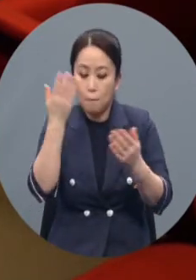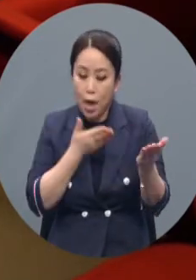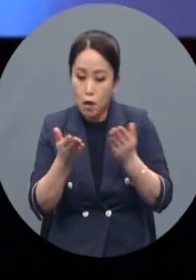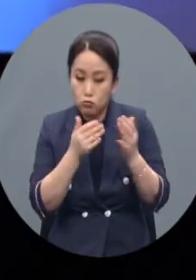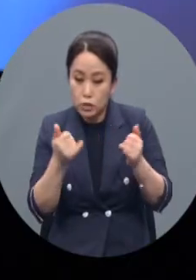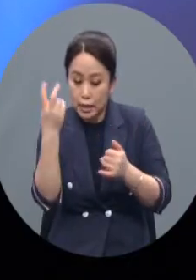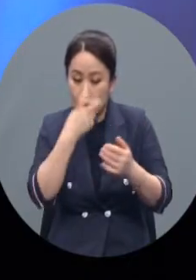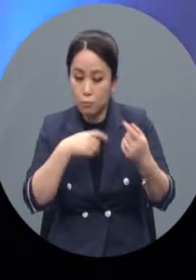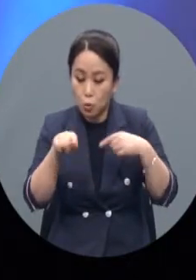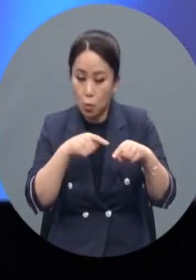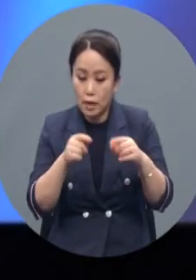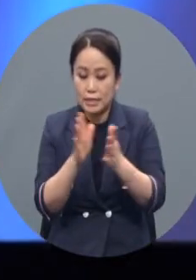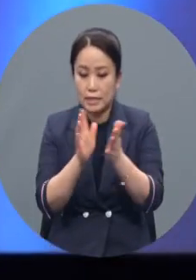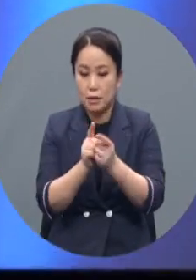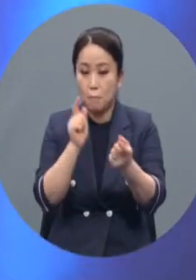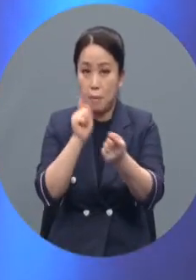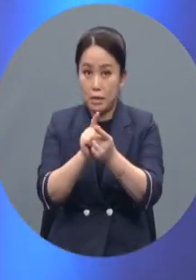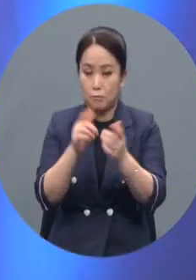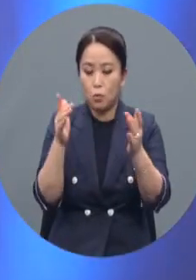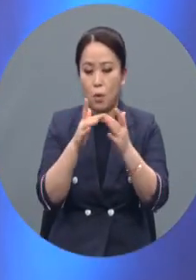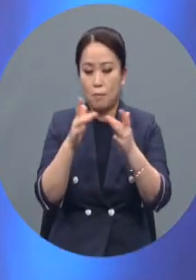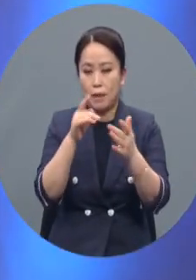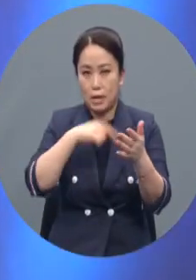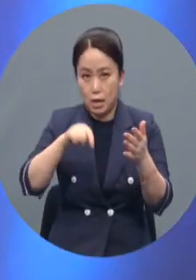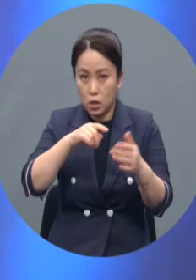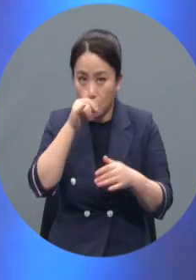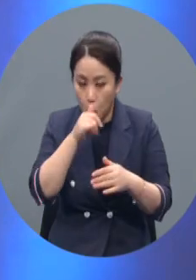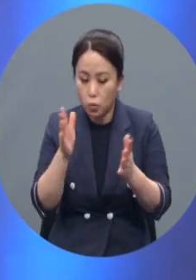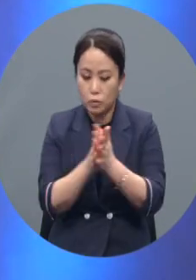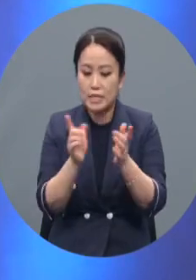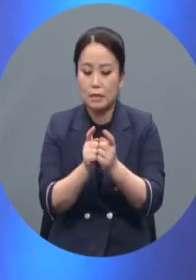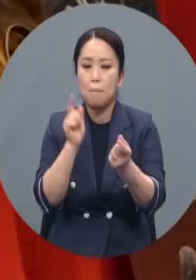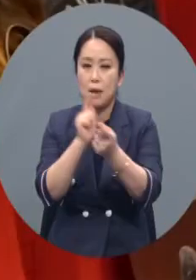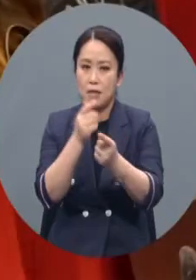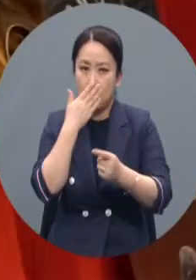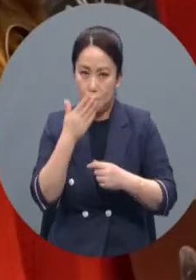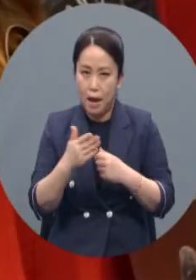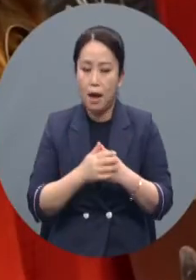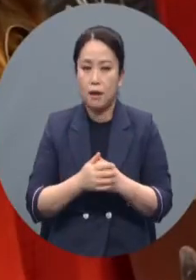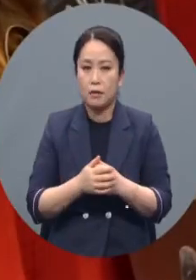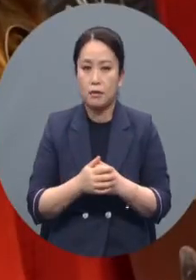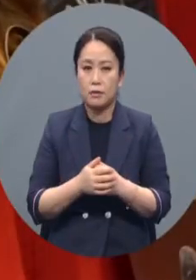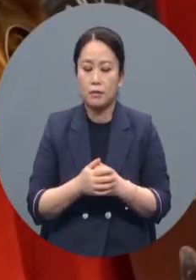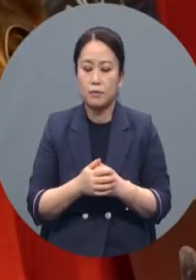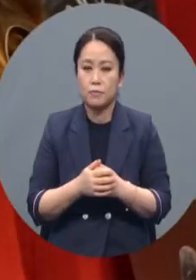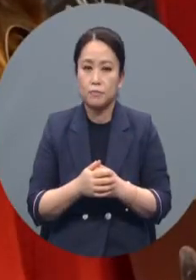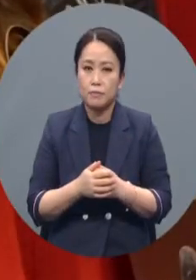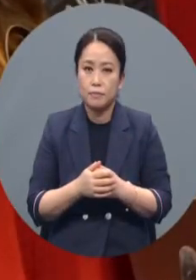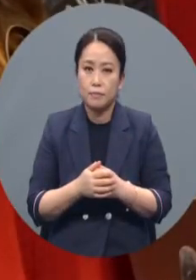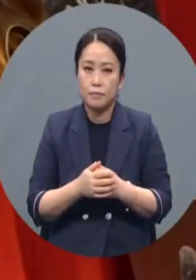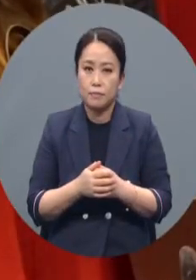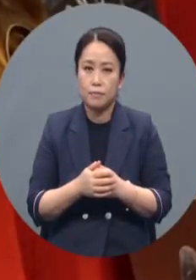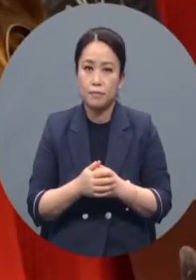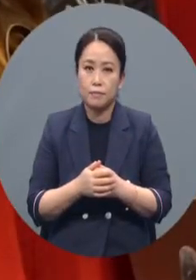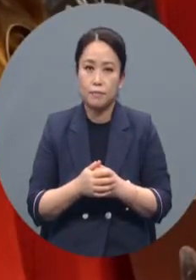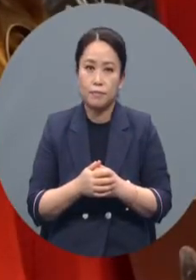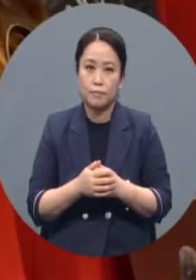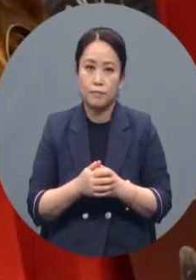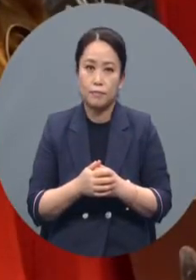진행되고 방한하지 못하는 해외 감독과 배우들을 위해 온라인 GV가 준비됩니다. MBC 뉴스 송광모입니다.